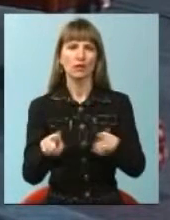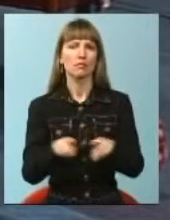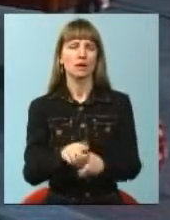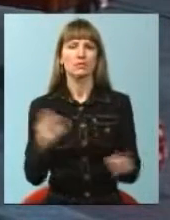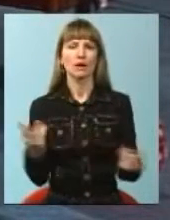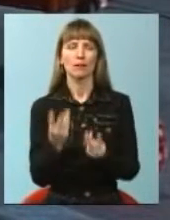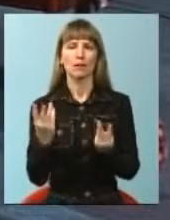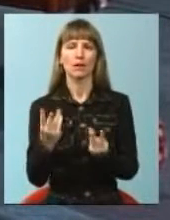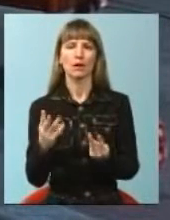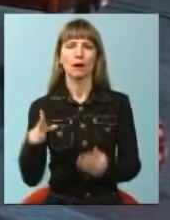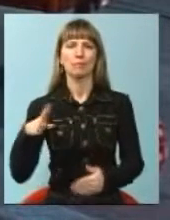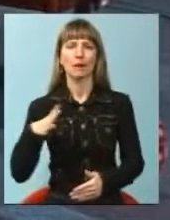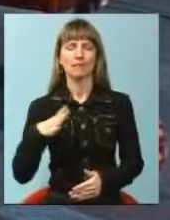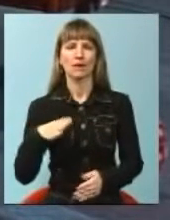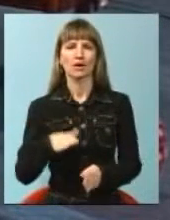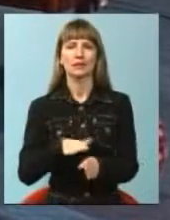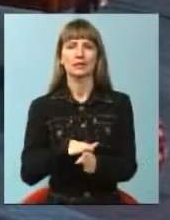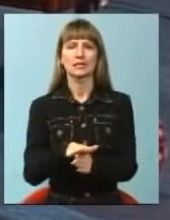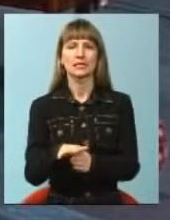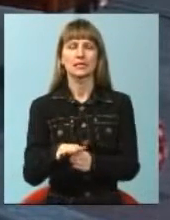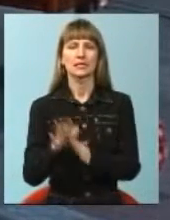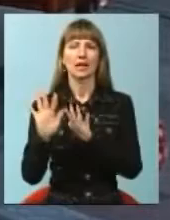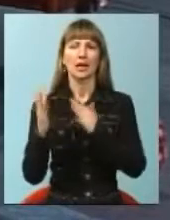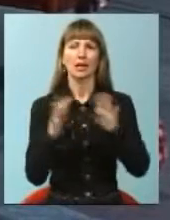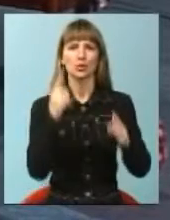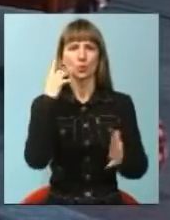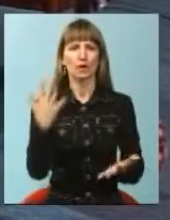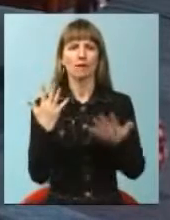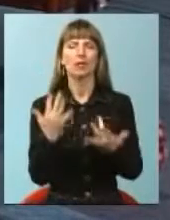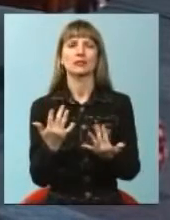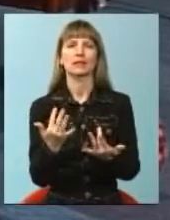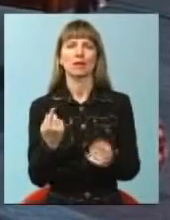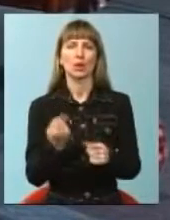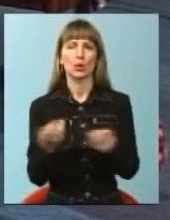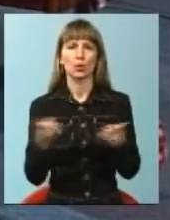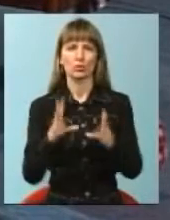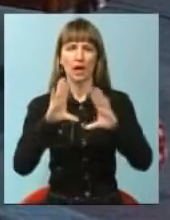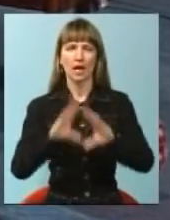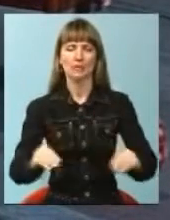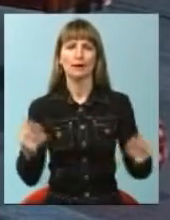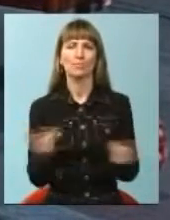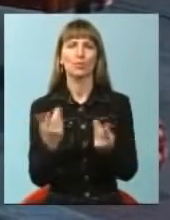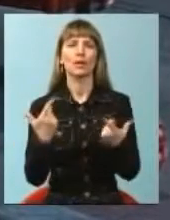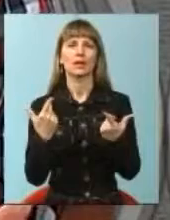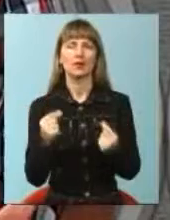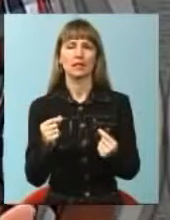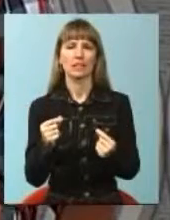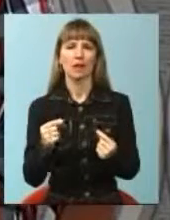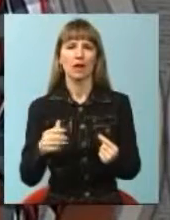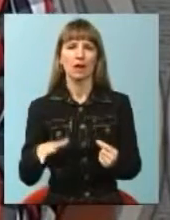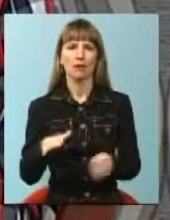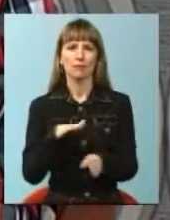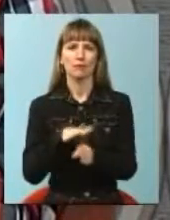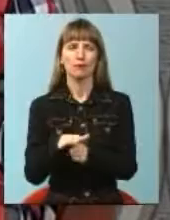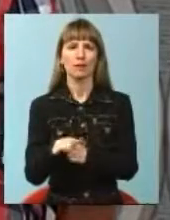запалає, там загорить, а буває навіть цілий-цілий ліс. От уявляєш собі, скільки це треба гасити те полум'я, де охопило, яке